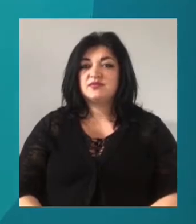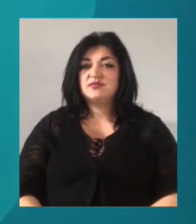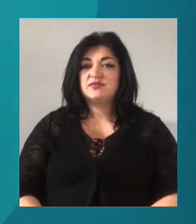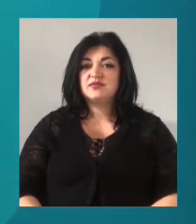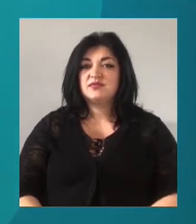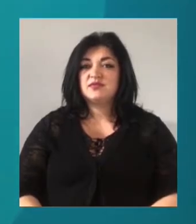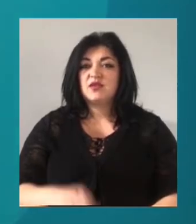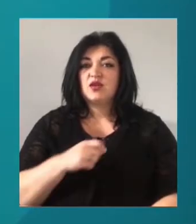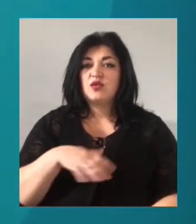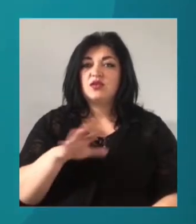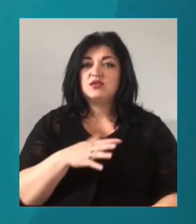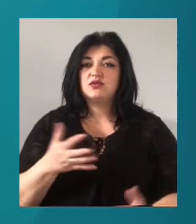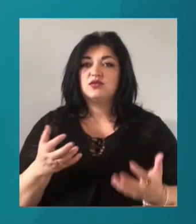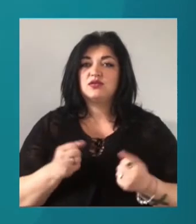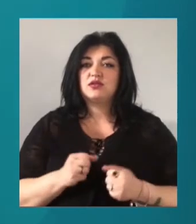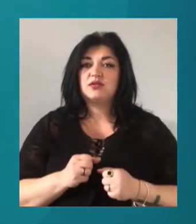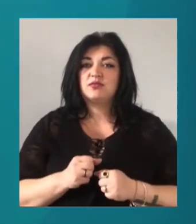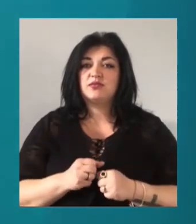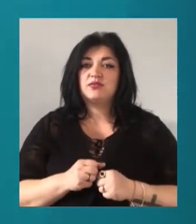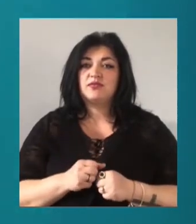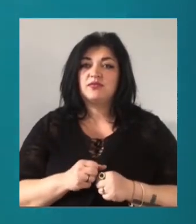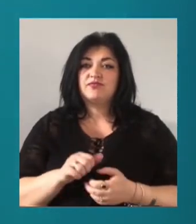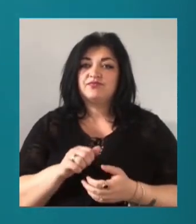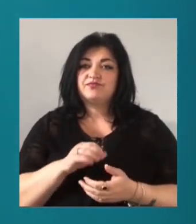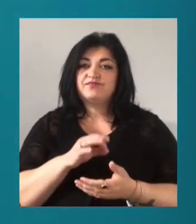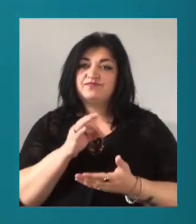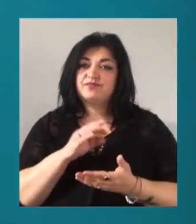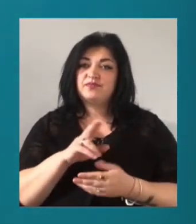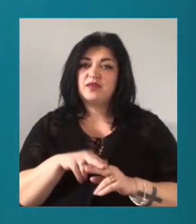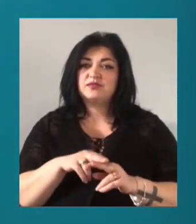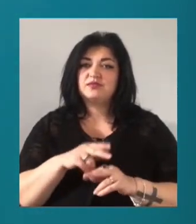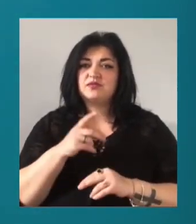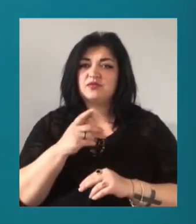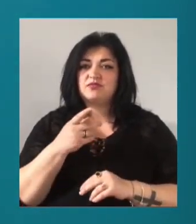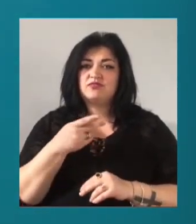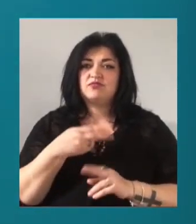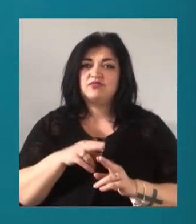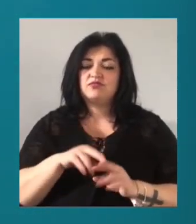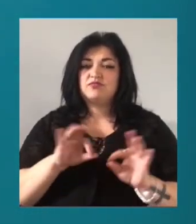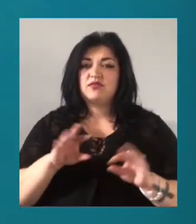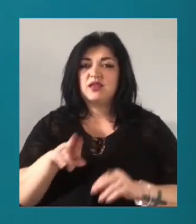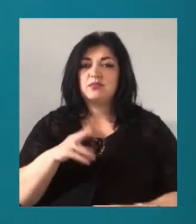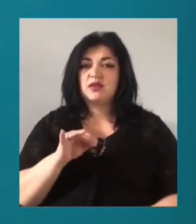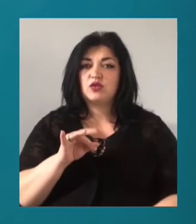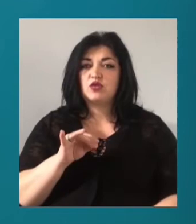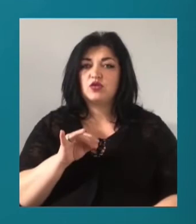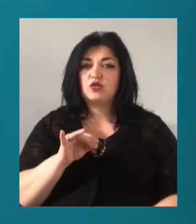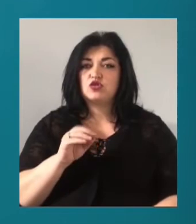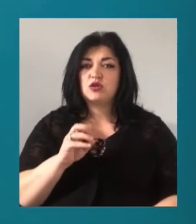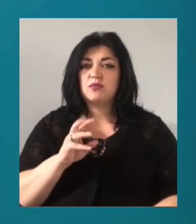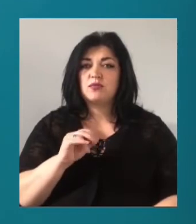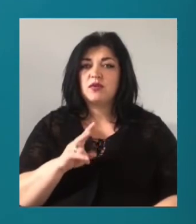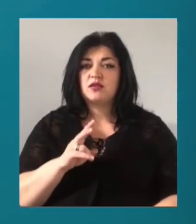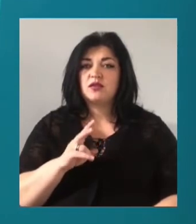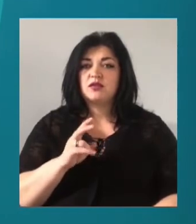Одеса отримує паспорт освітлення міста. Про це розказав директор департаменту міського господарства Дмитро Жеман. Розробить його бельгійська